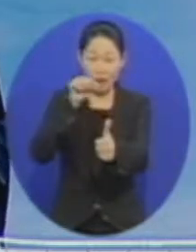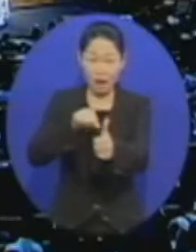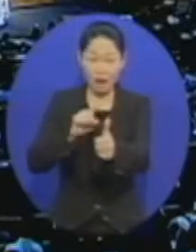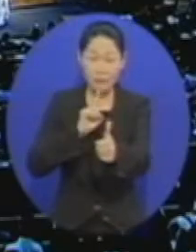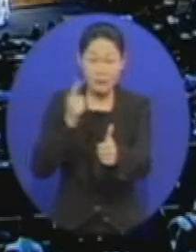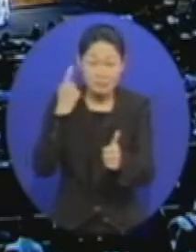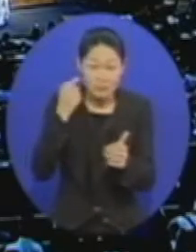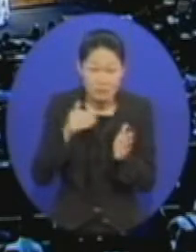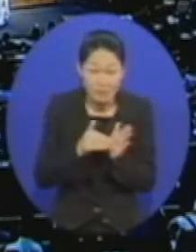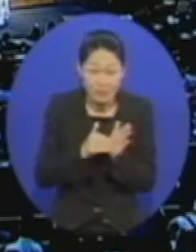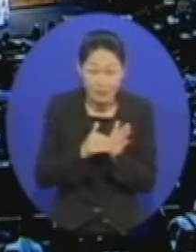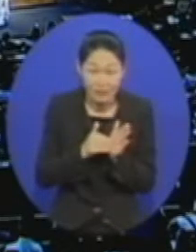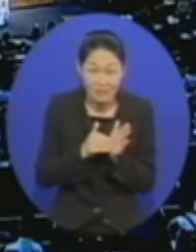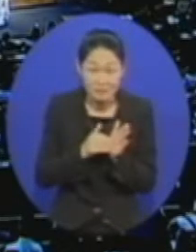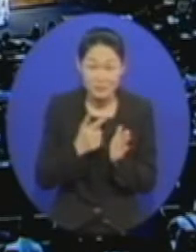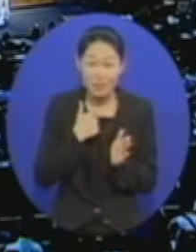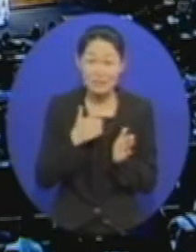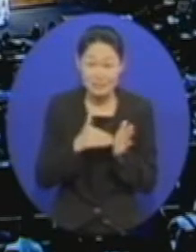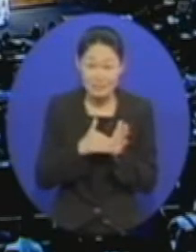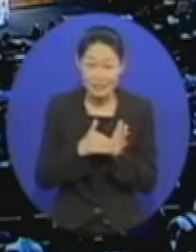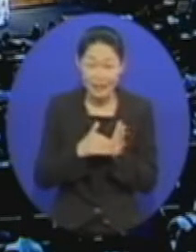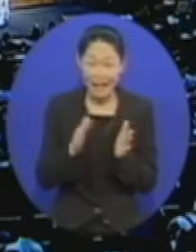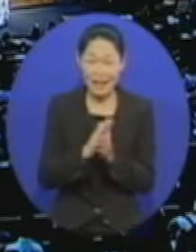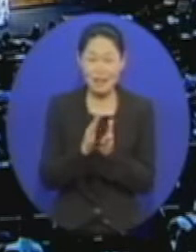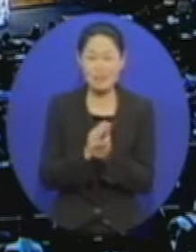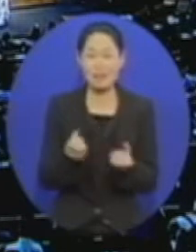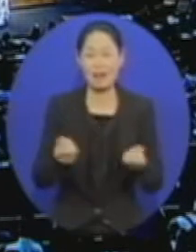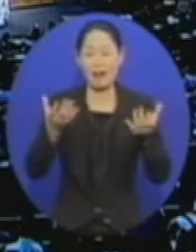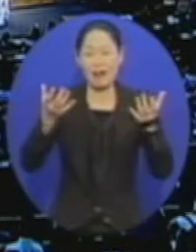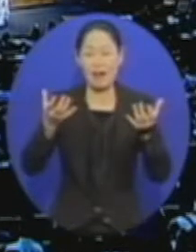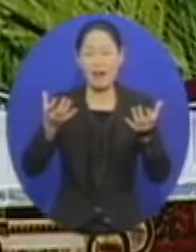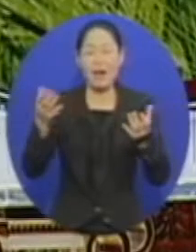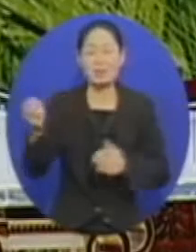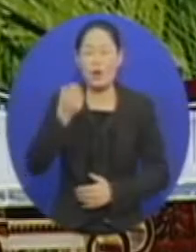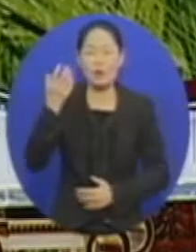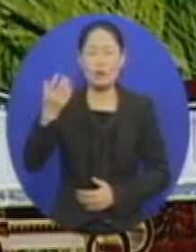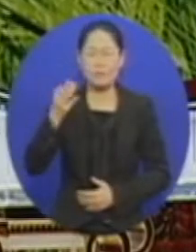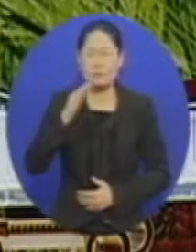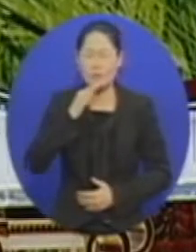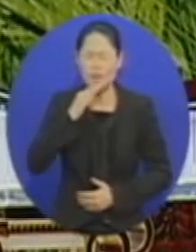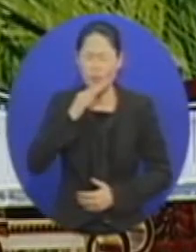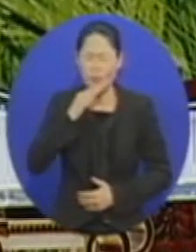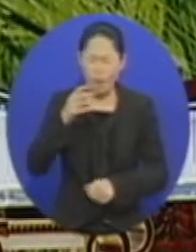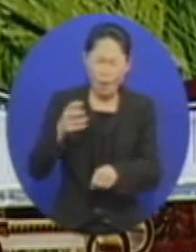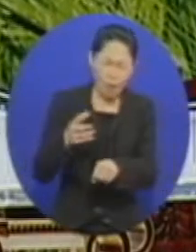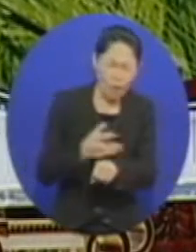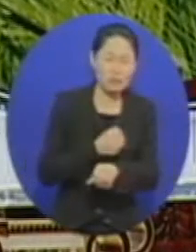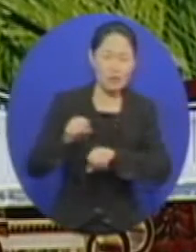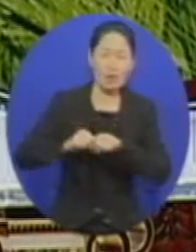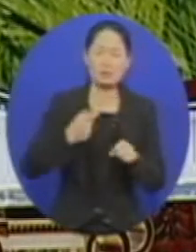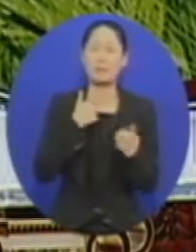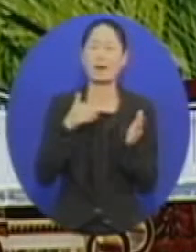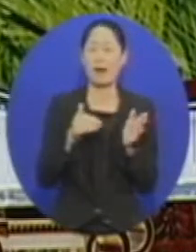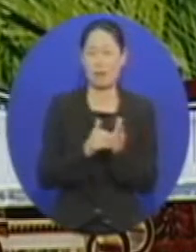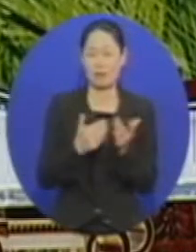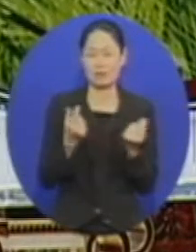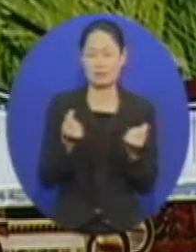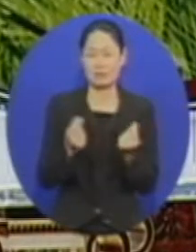말씀 들어보신 적이 있어요 알렐루야 성령님이 엄청난 역사를 경험한 겁니다